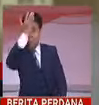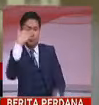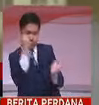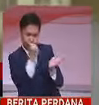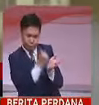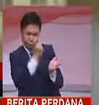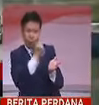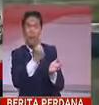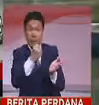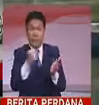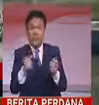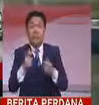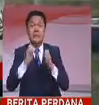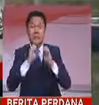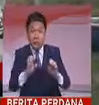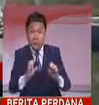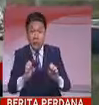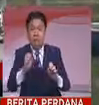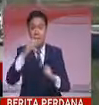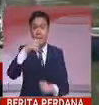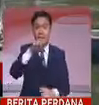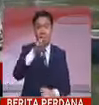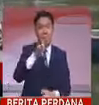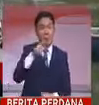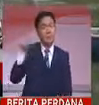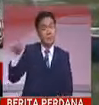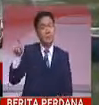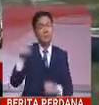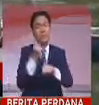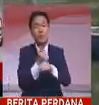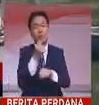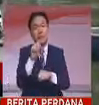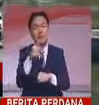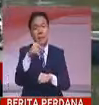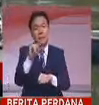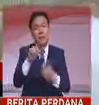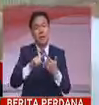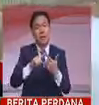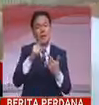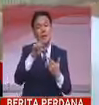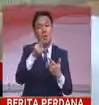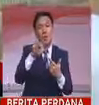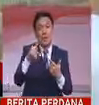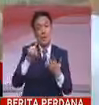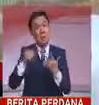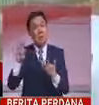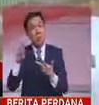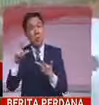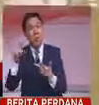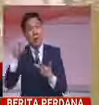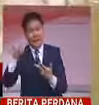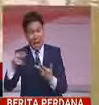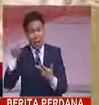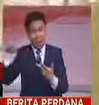bagi menangguhkan pelaksanaan PRK Parlimen Batu Sapi, Parlimen Greek dan Dun Bugaya selari usaha